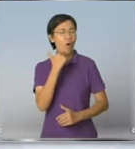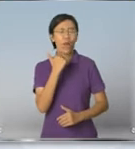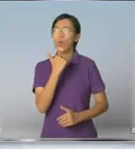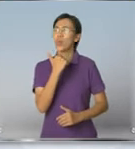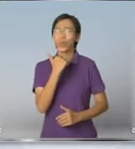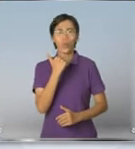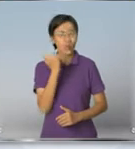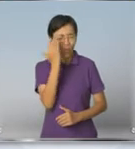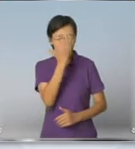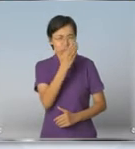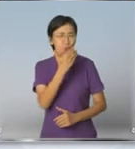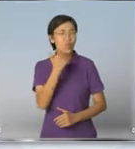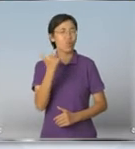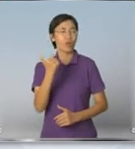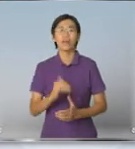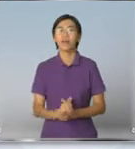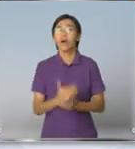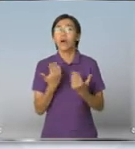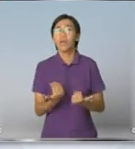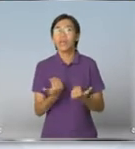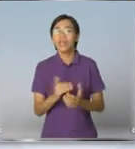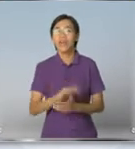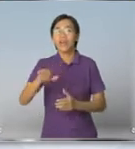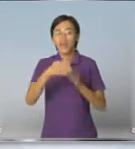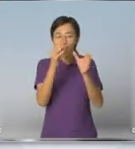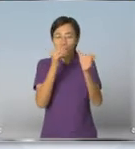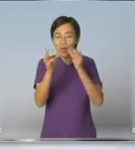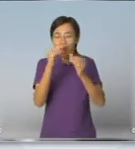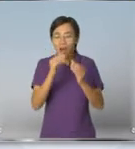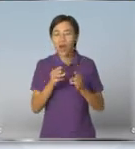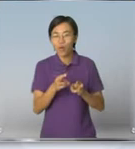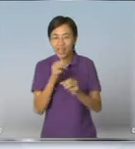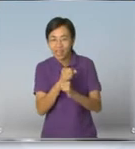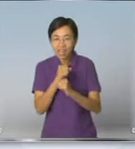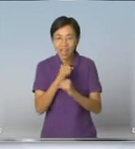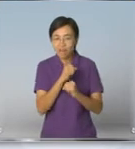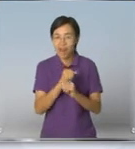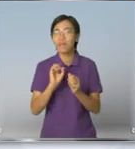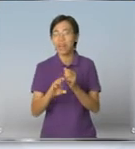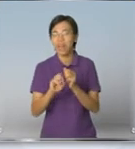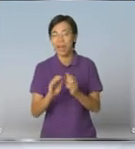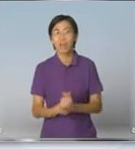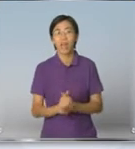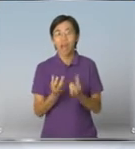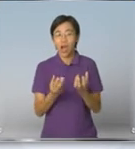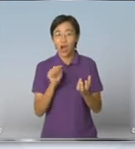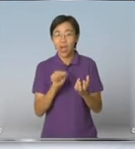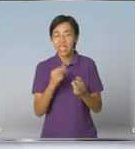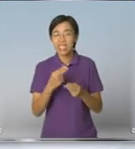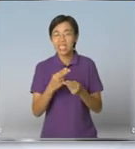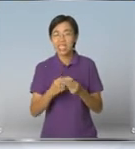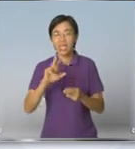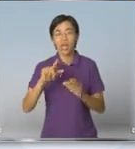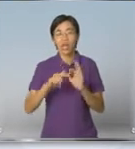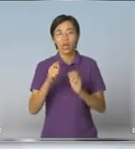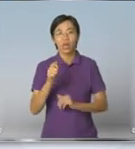ด้วยนะครับแล้ววันนี้ล่ะครับเราจะได้เรียนรู้เคล็ดลับและก็ขั้นตอนในการทำกันของว่างชนิดนี้มีชื่อเรียกว่าช่อม่วง